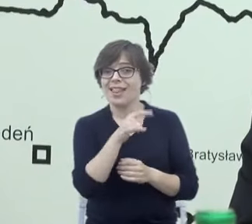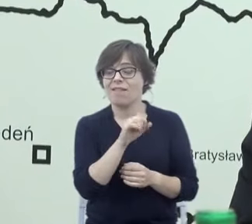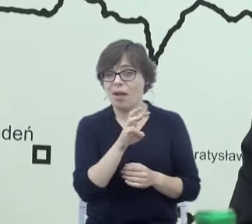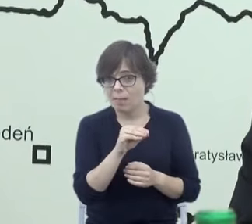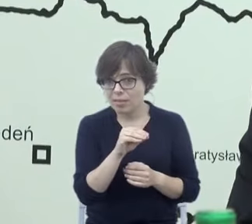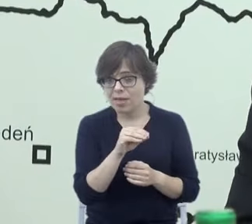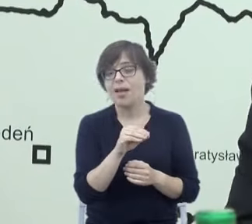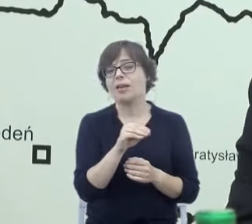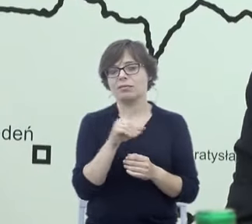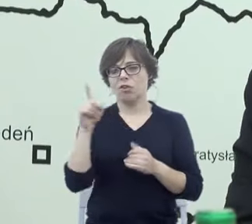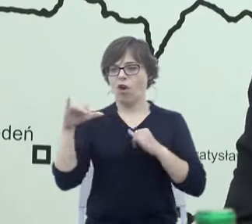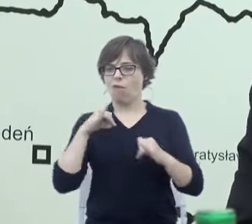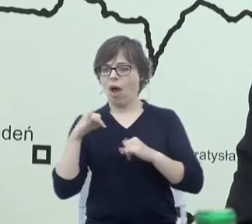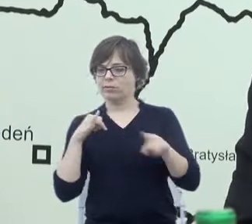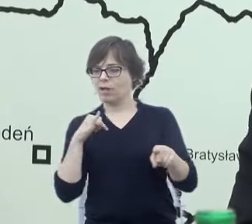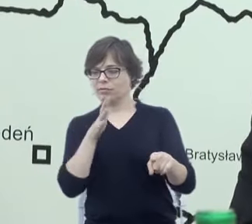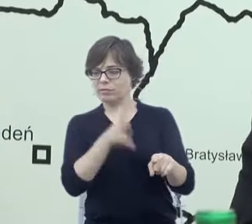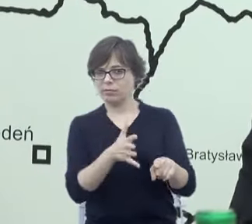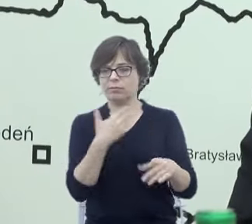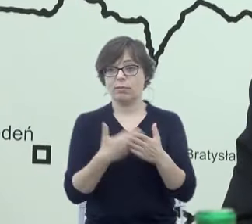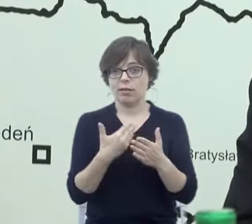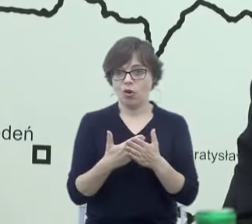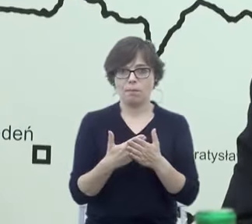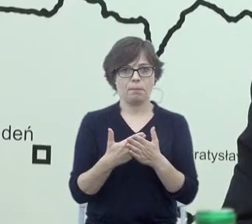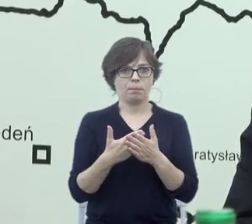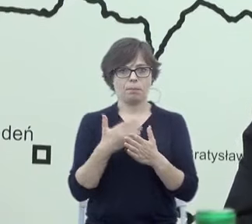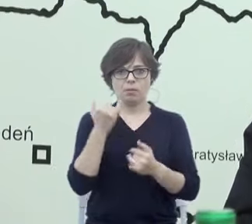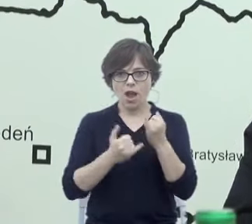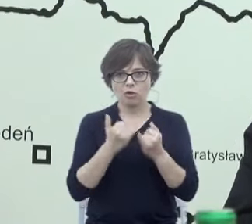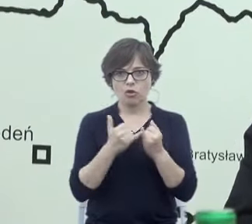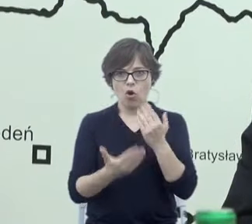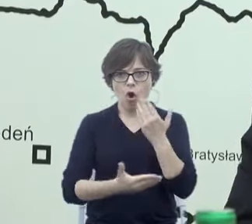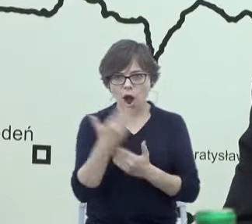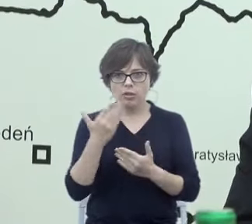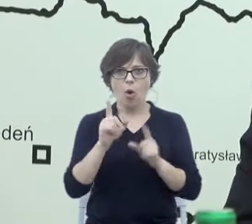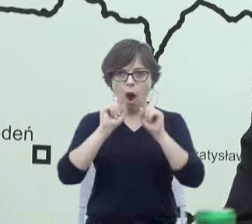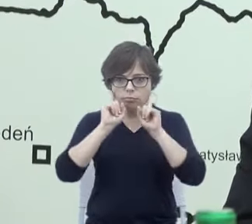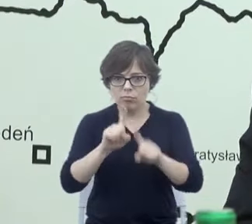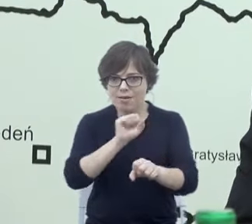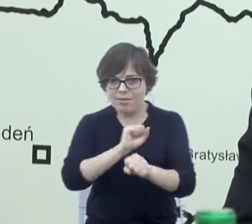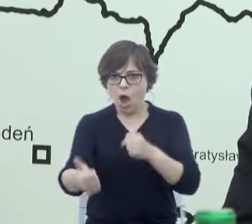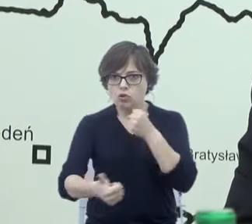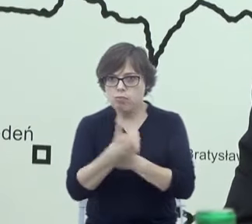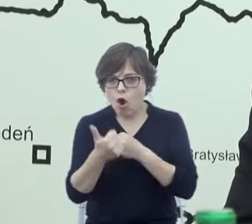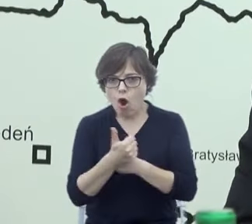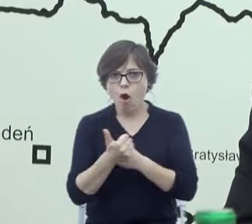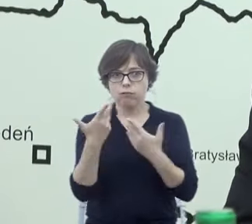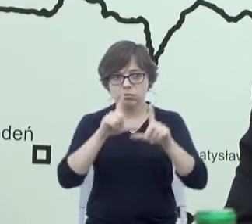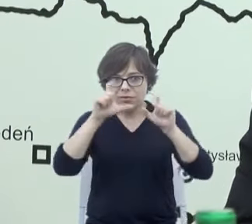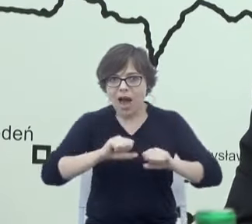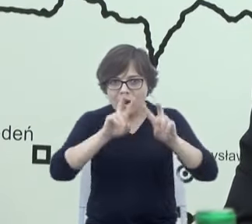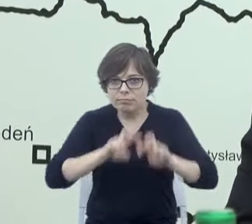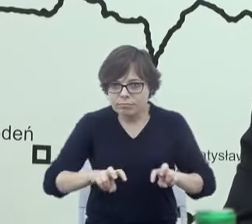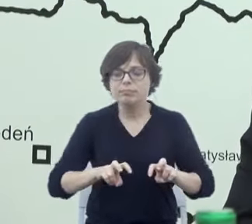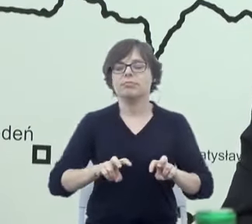na widelcu tej władzy, więc jak tu się pojawił autentyczny, prawda, powód, żeby rozpocząć dochodzenie, to je